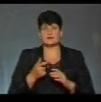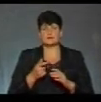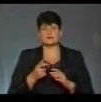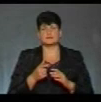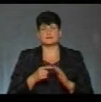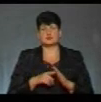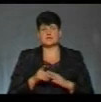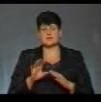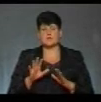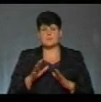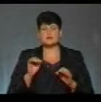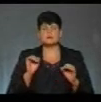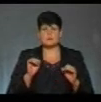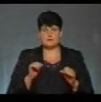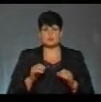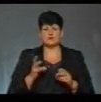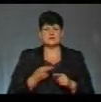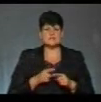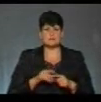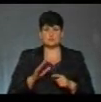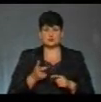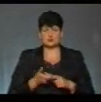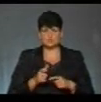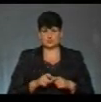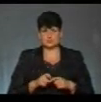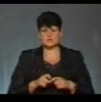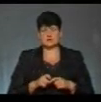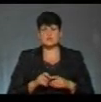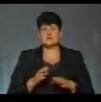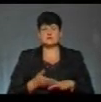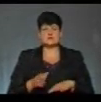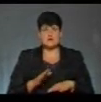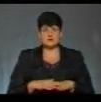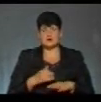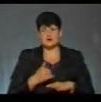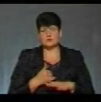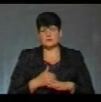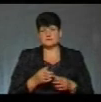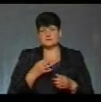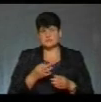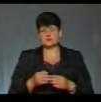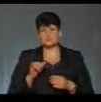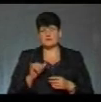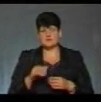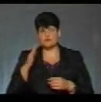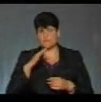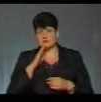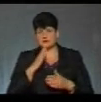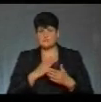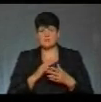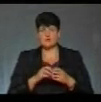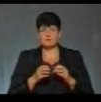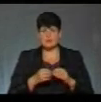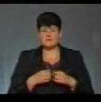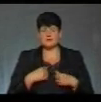це так, можна, це буде дуже складно. Але основне визнати, якщо у вас, як батьків, є проблема з тим, що я цього не